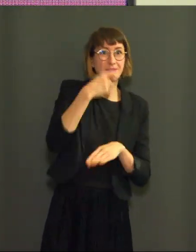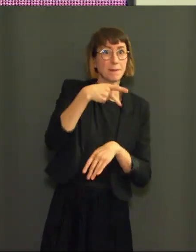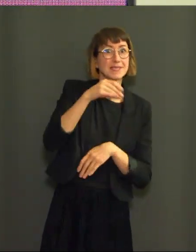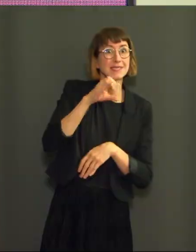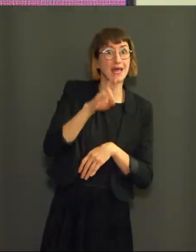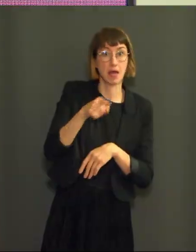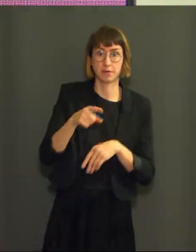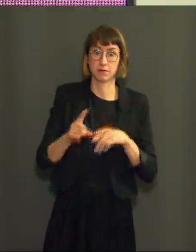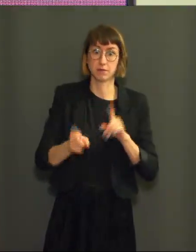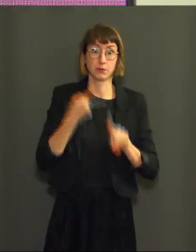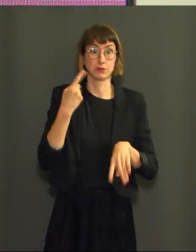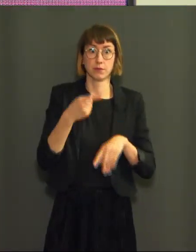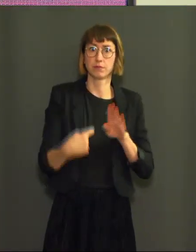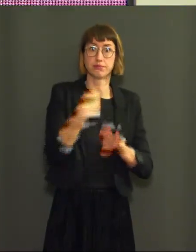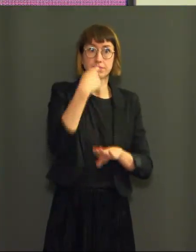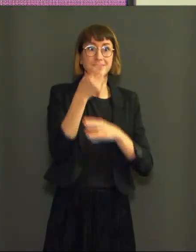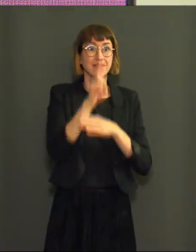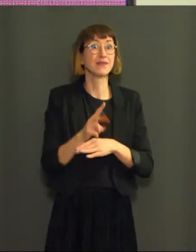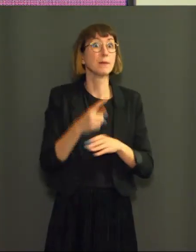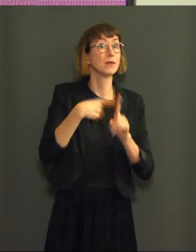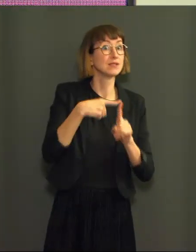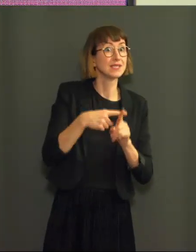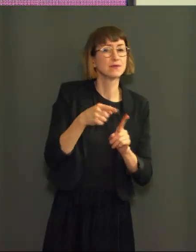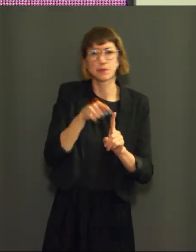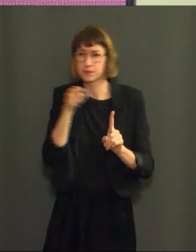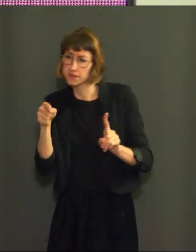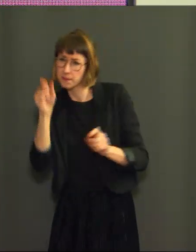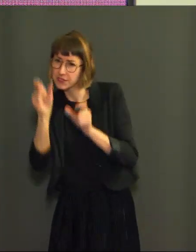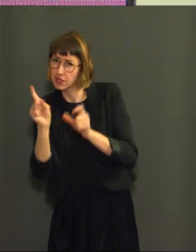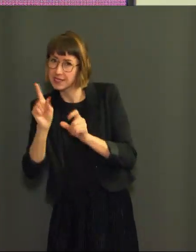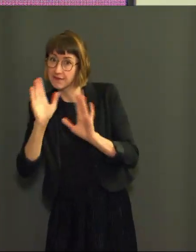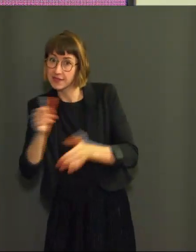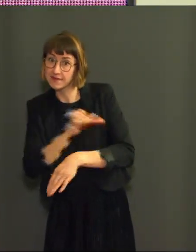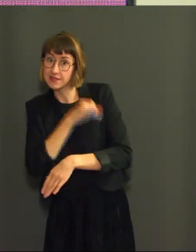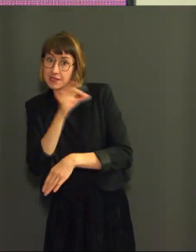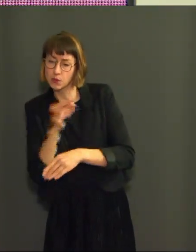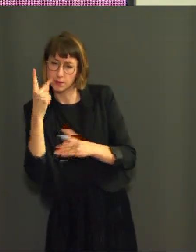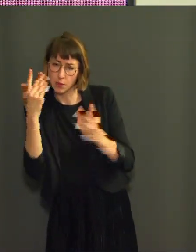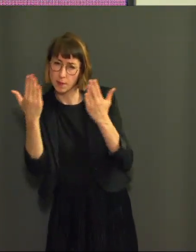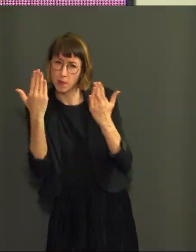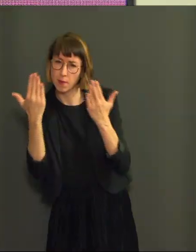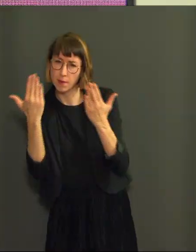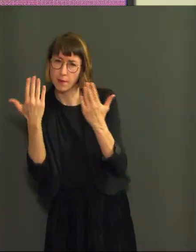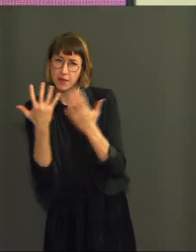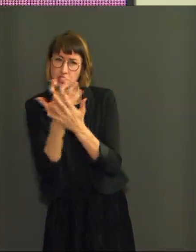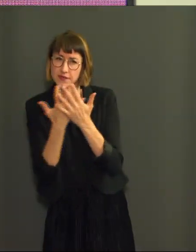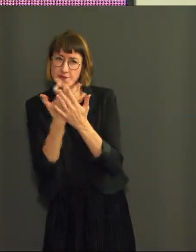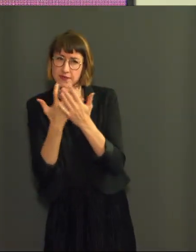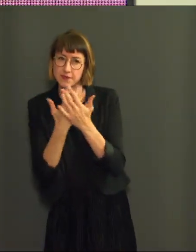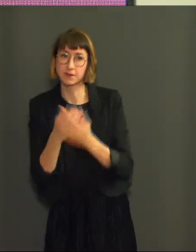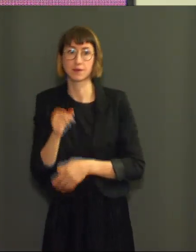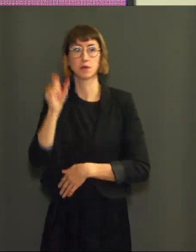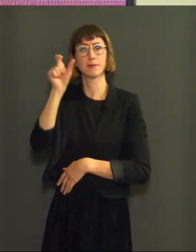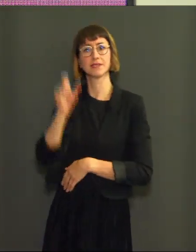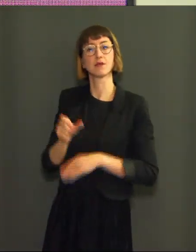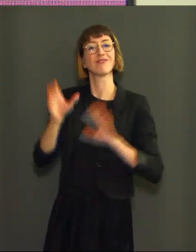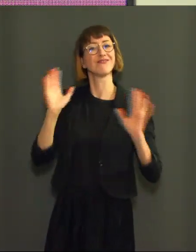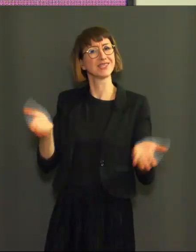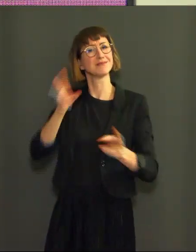vaccination. Une infection qui survient ainsi chez une personne entièrement vaccinée et donc une infection